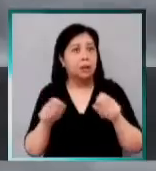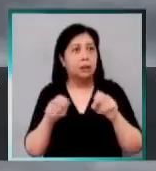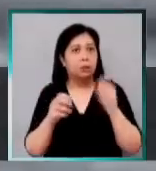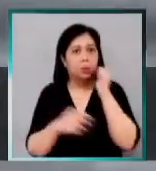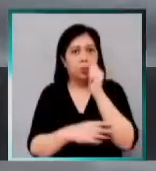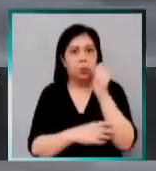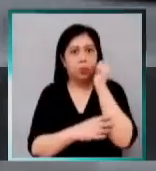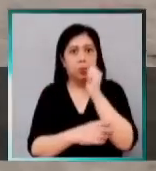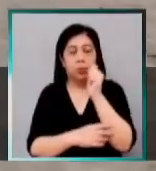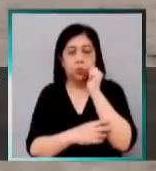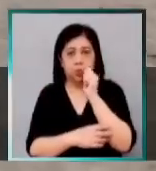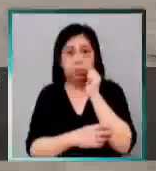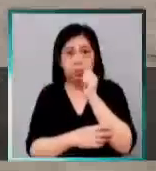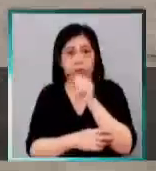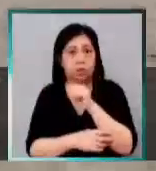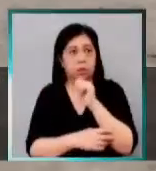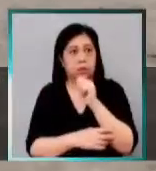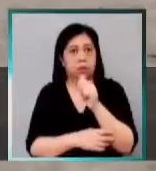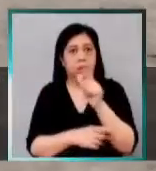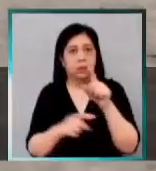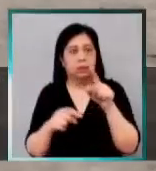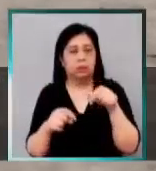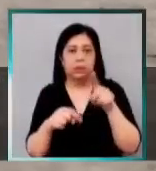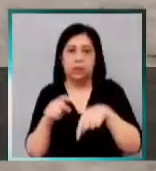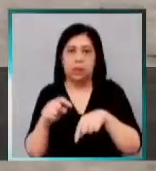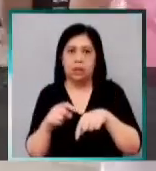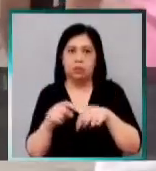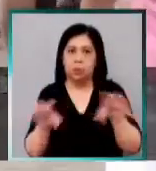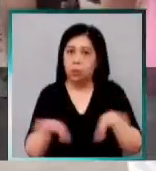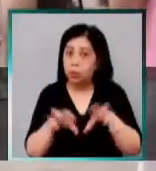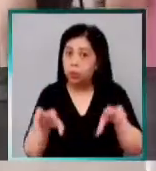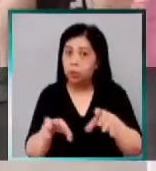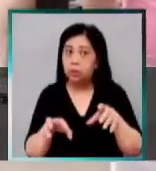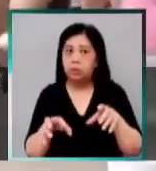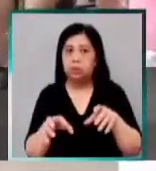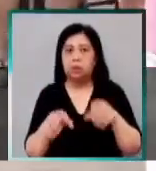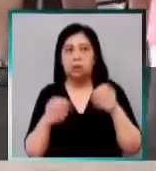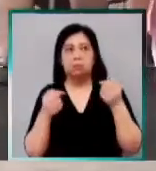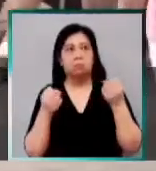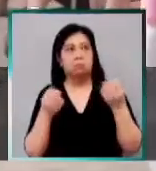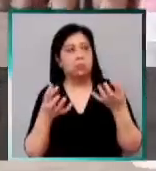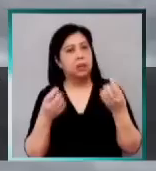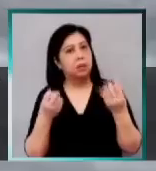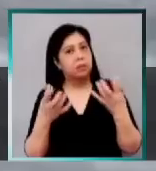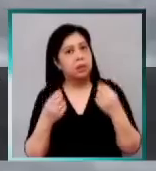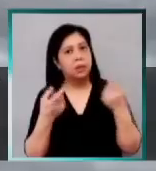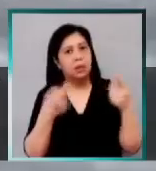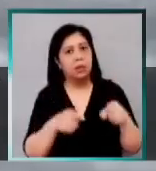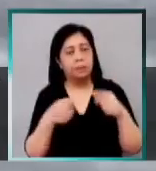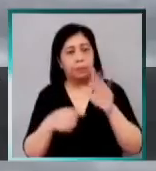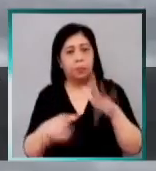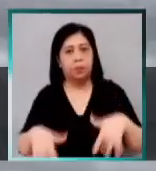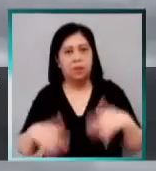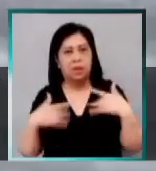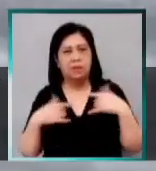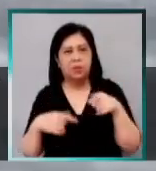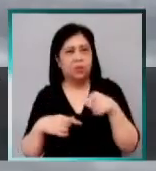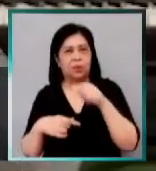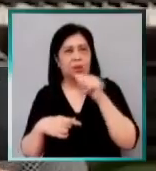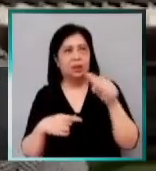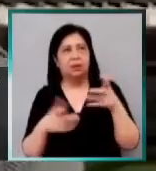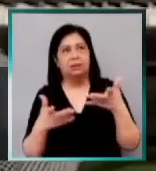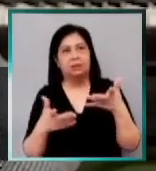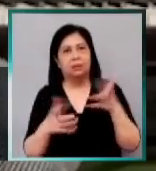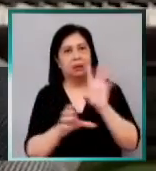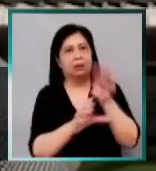thing at saka hindi ka na nakakapag-function, madami nang nangyayari sa buhay mo na hindi ka na